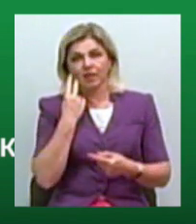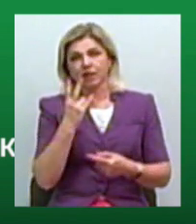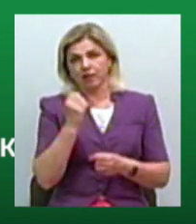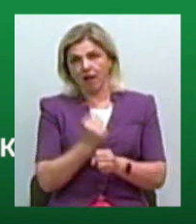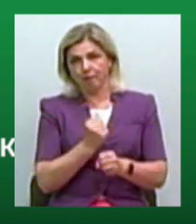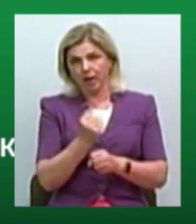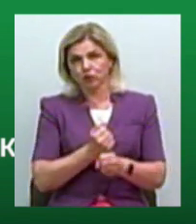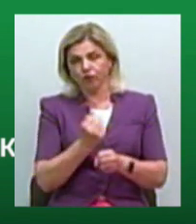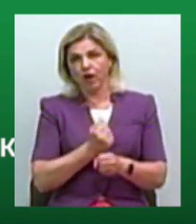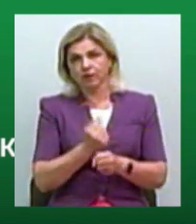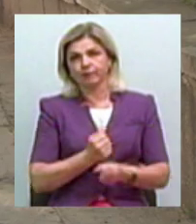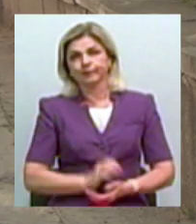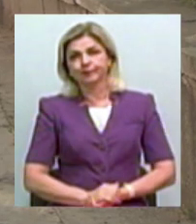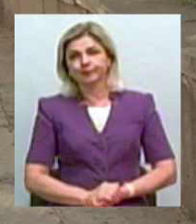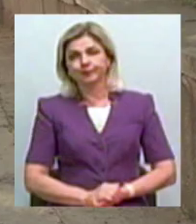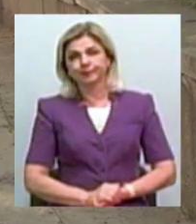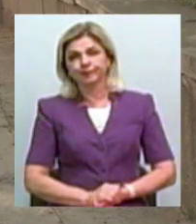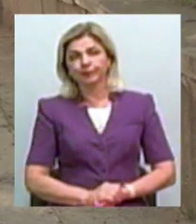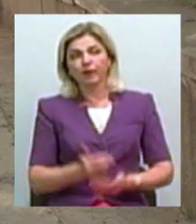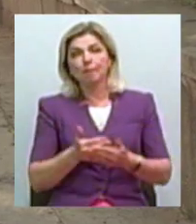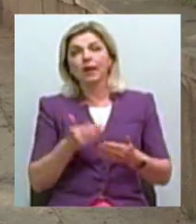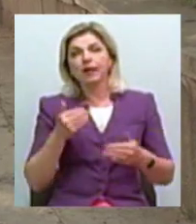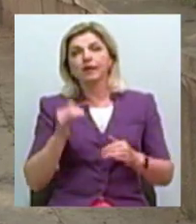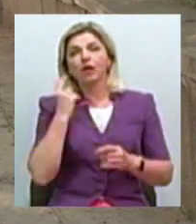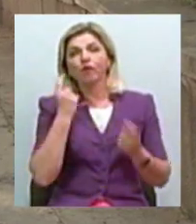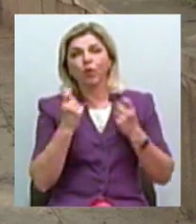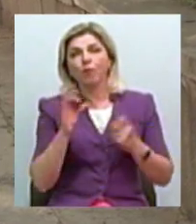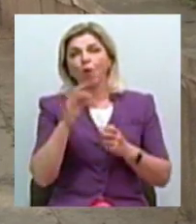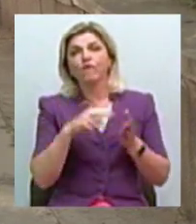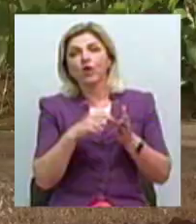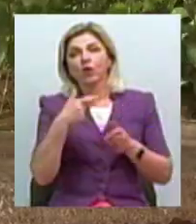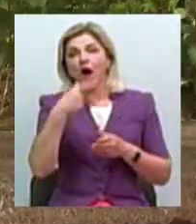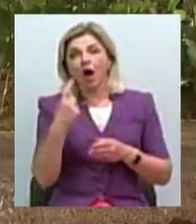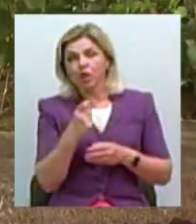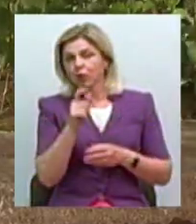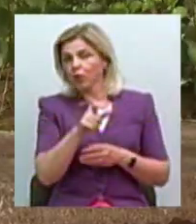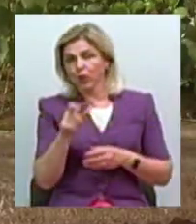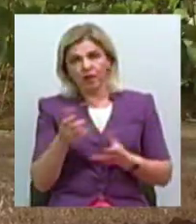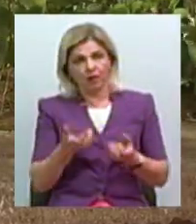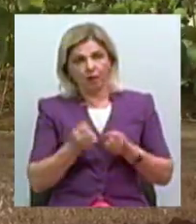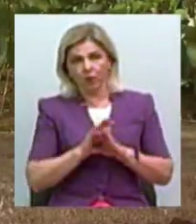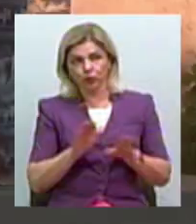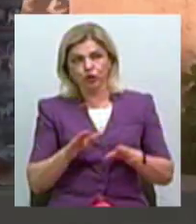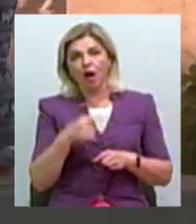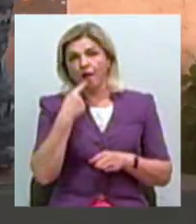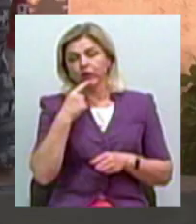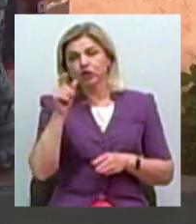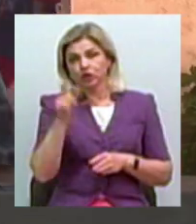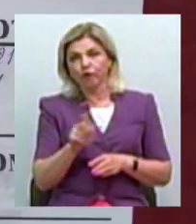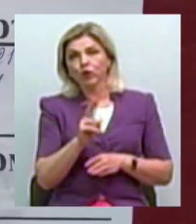відпрацюванні повторних спусків. Попередні інформації про відключення газу мешканці не отримували, каже Володимир Абраменко, який живе в цьому